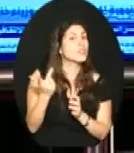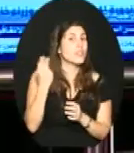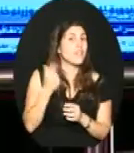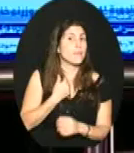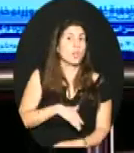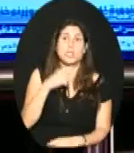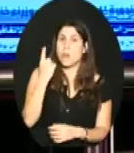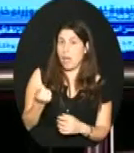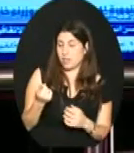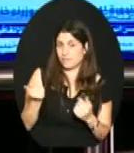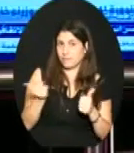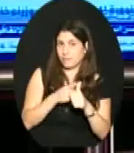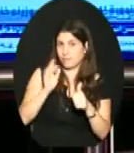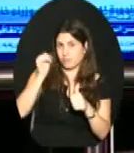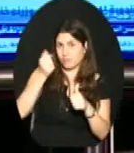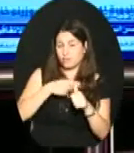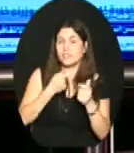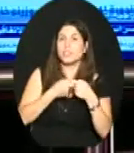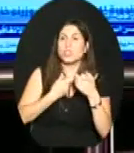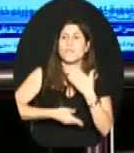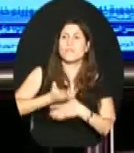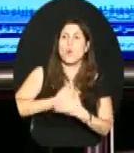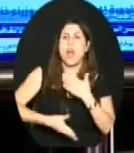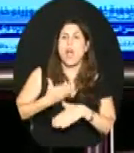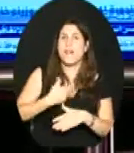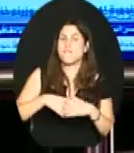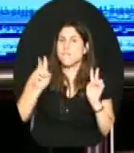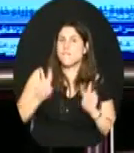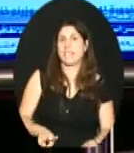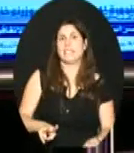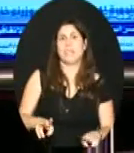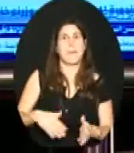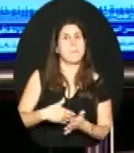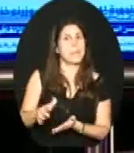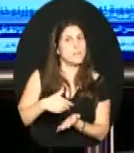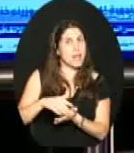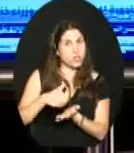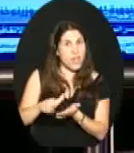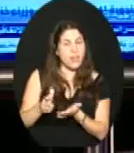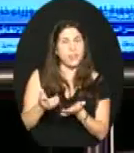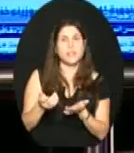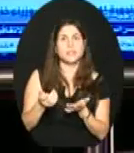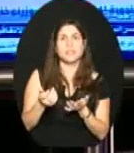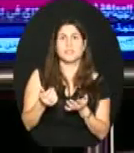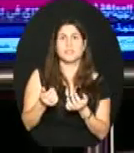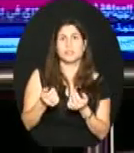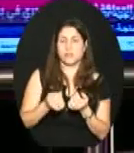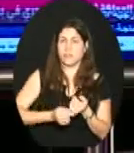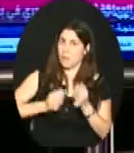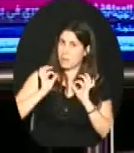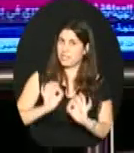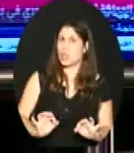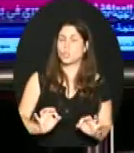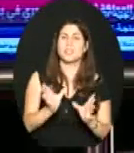רוצה לומר בהקשר הזה, אורית. ראשית כל, שיתוף פעולה פיזי, מתמשך, בשדה המציאות